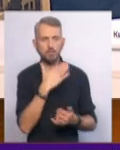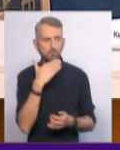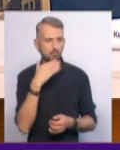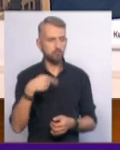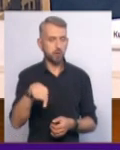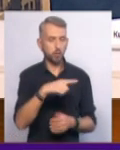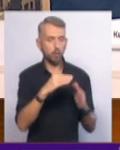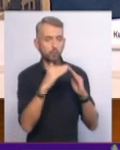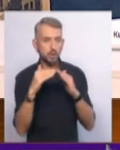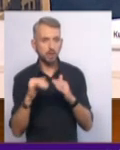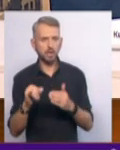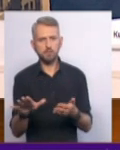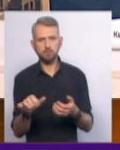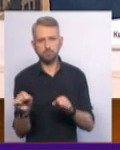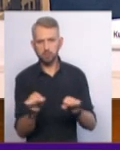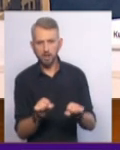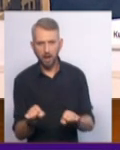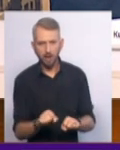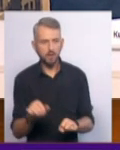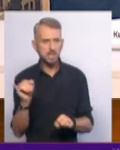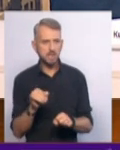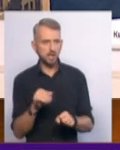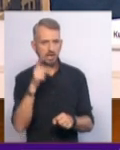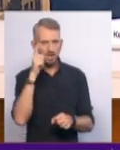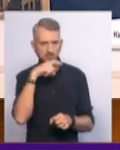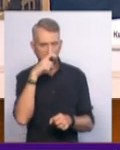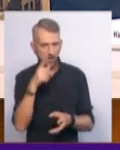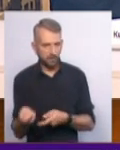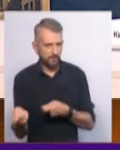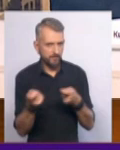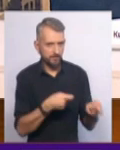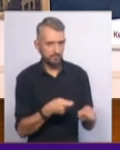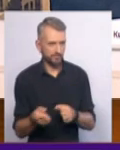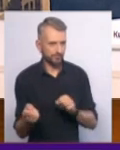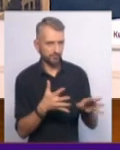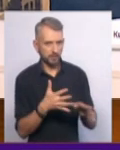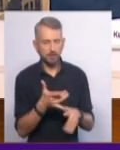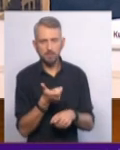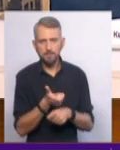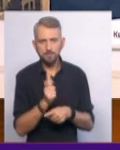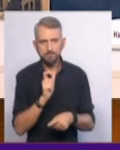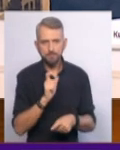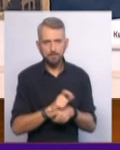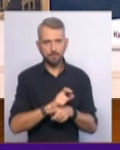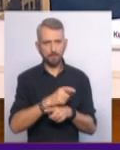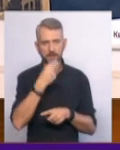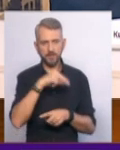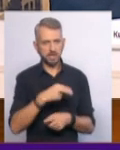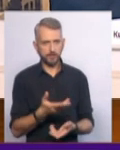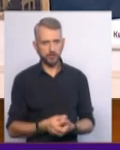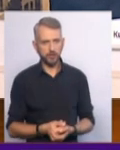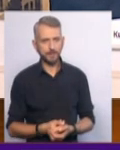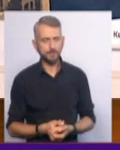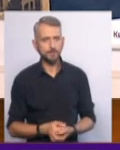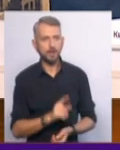будинках і прибирання, і вивіз сміття, воно вже пішло більш ефективніше.